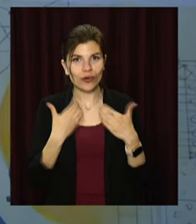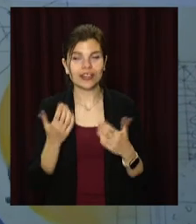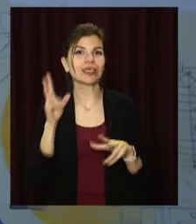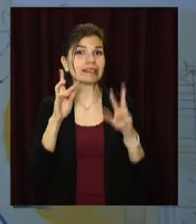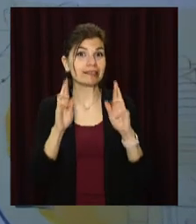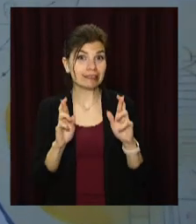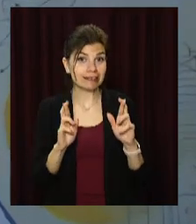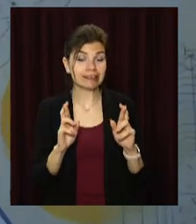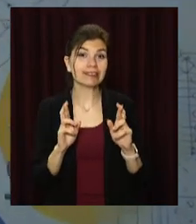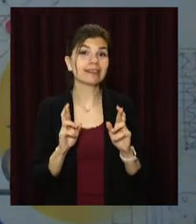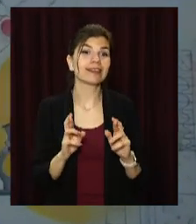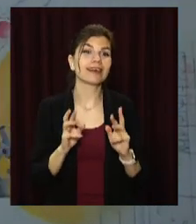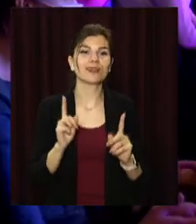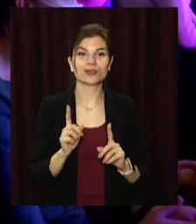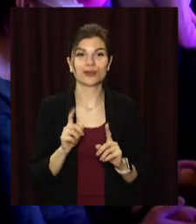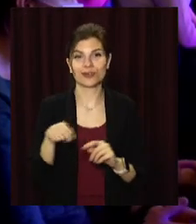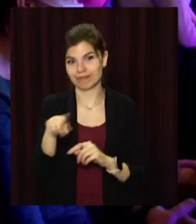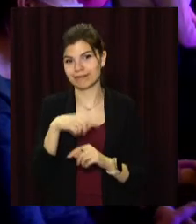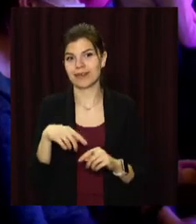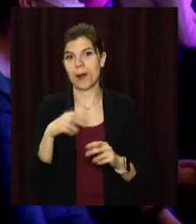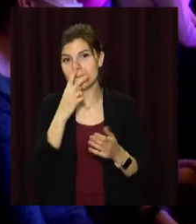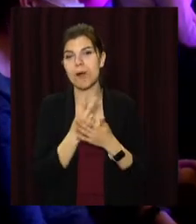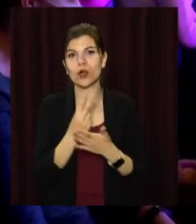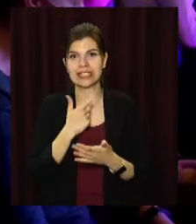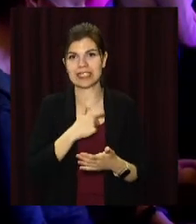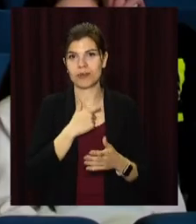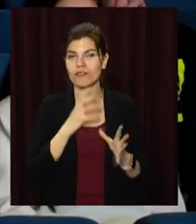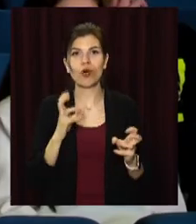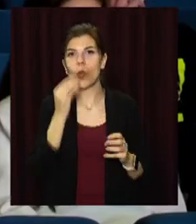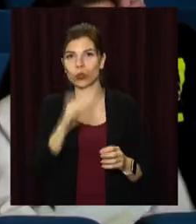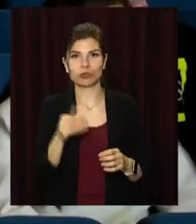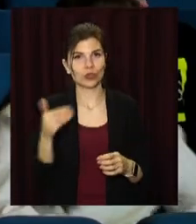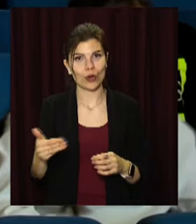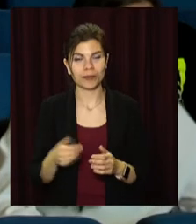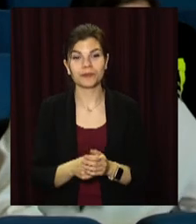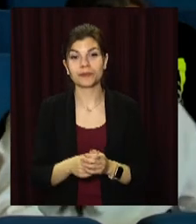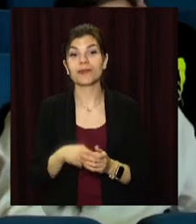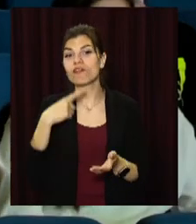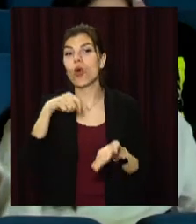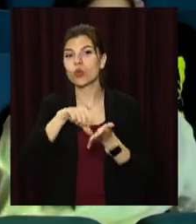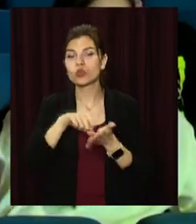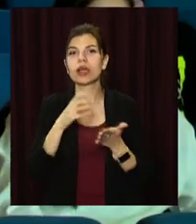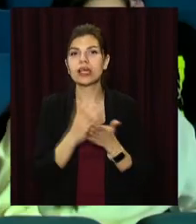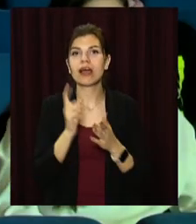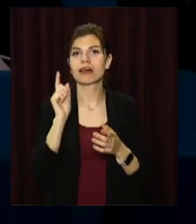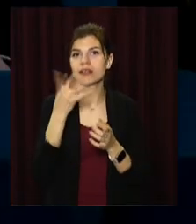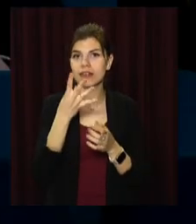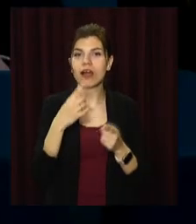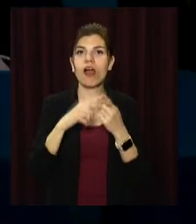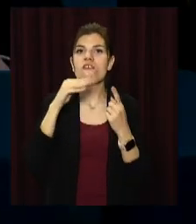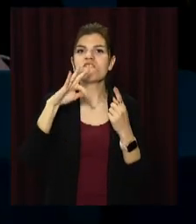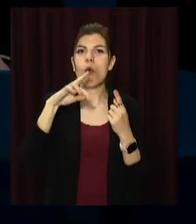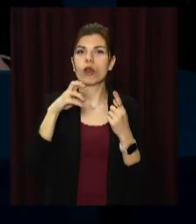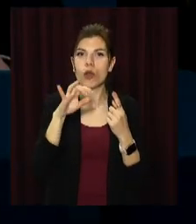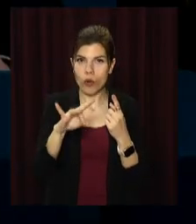Сподіваємося, що вони покажуть це з кращого боку. Учасників оцінювали у 4 номінаціях: